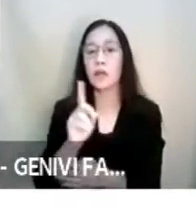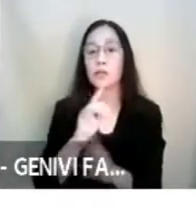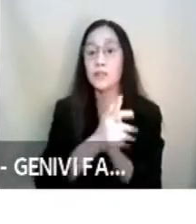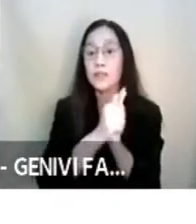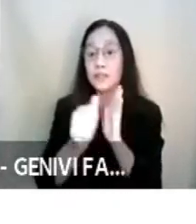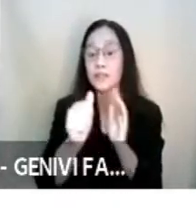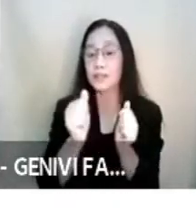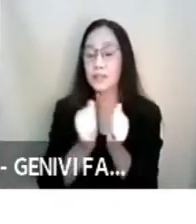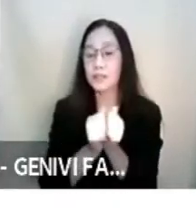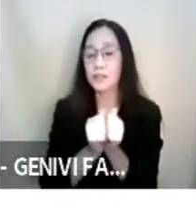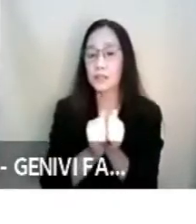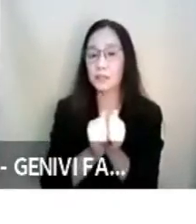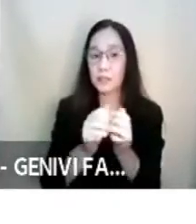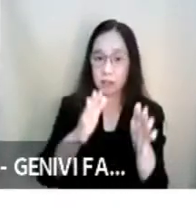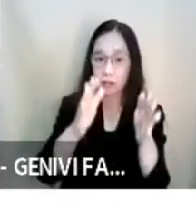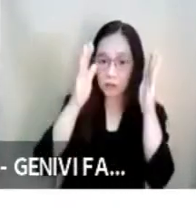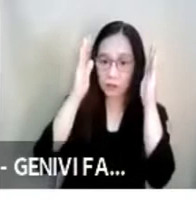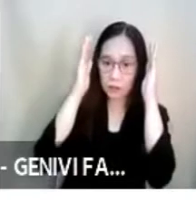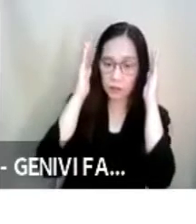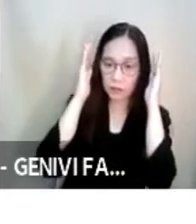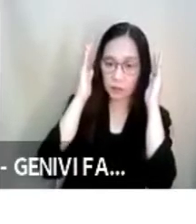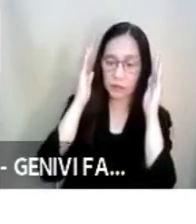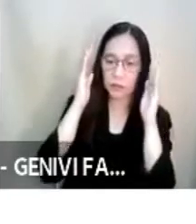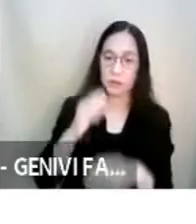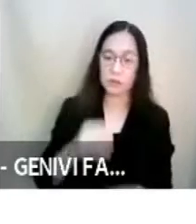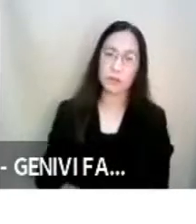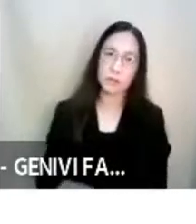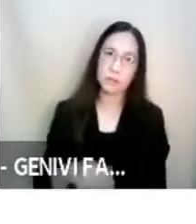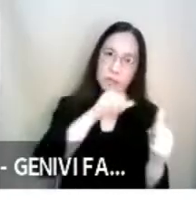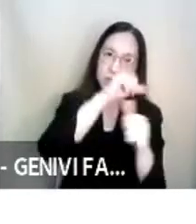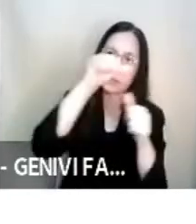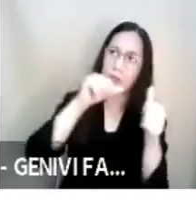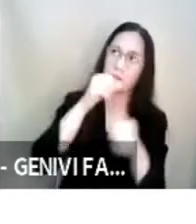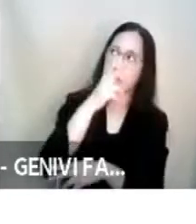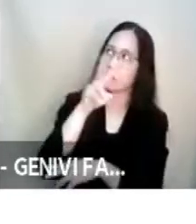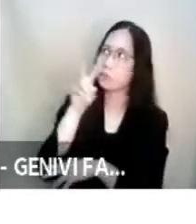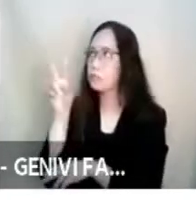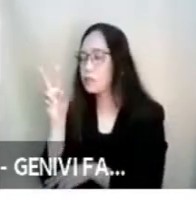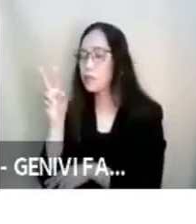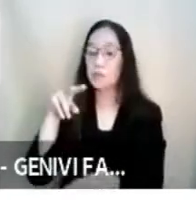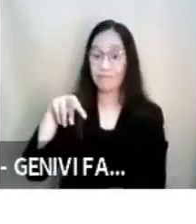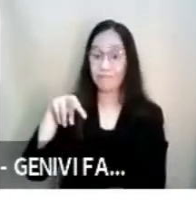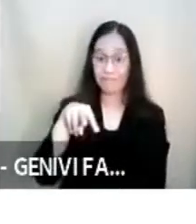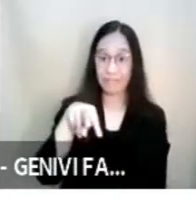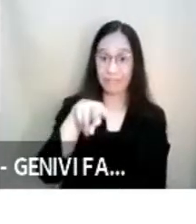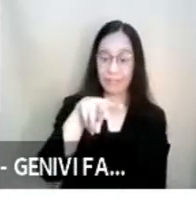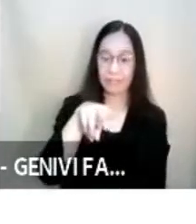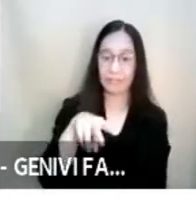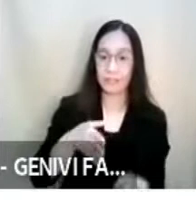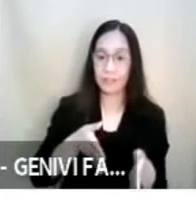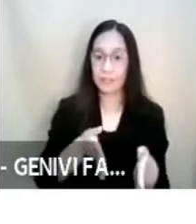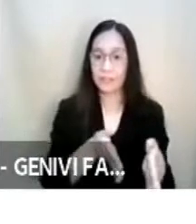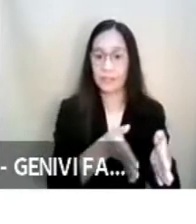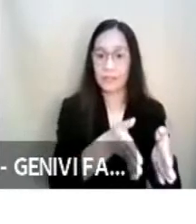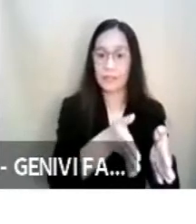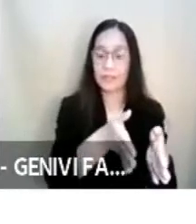doon? Paying attention to your surroundings, making sure that you just walk on the side street. For